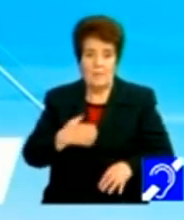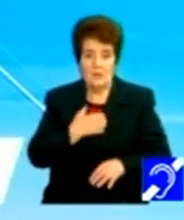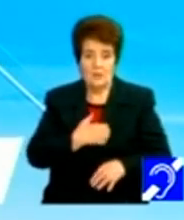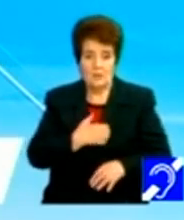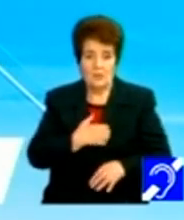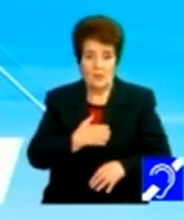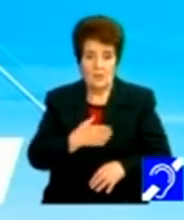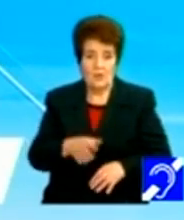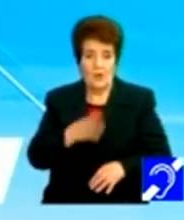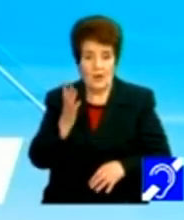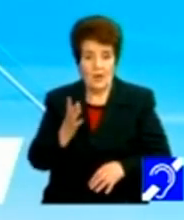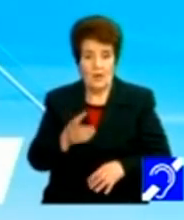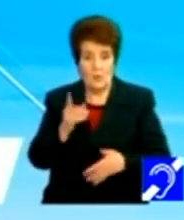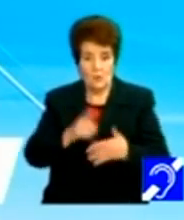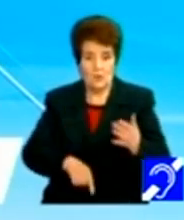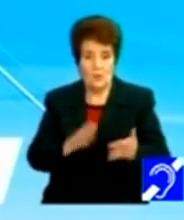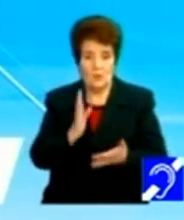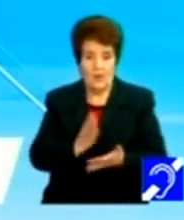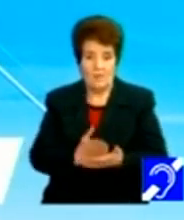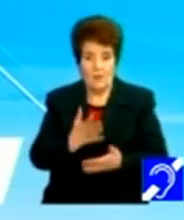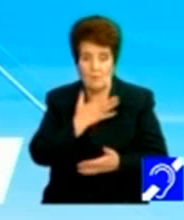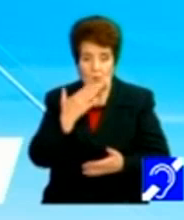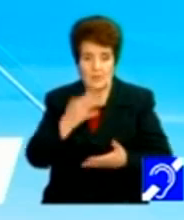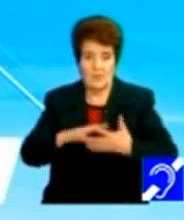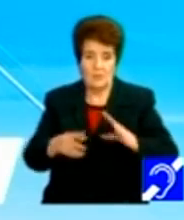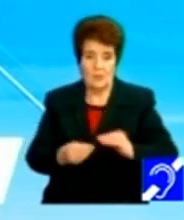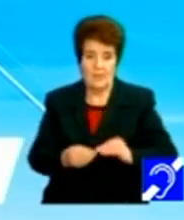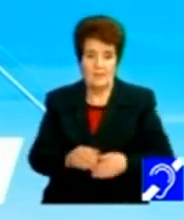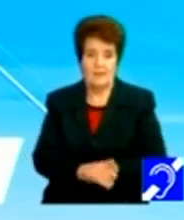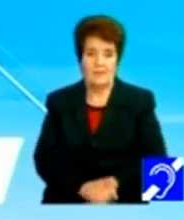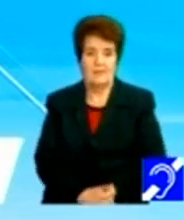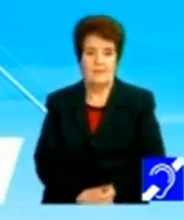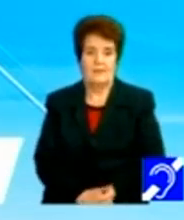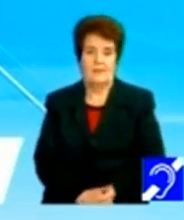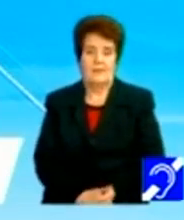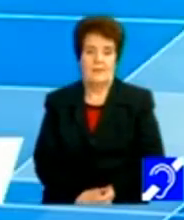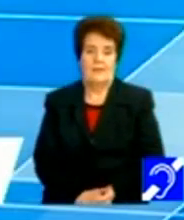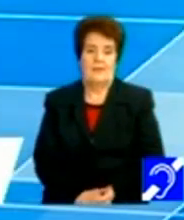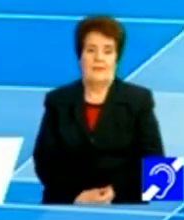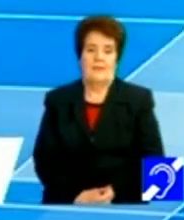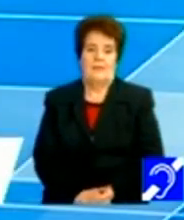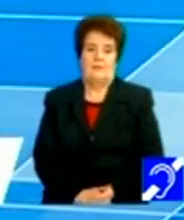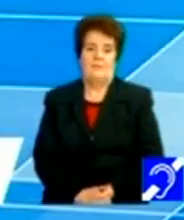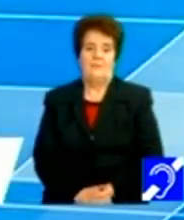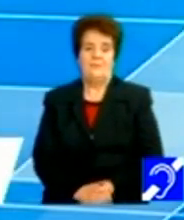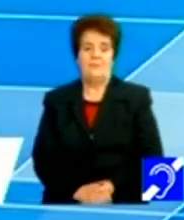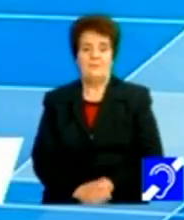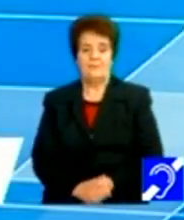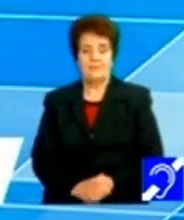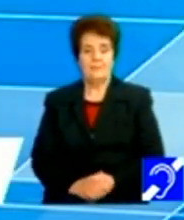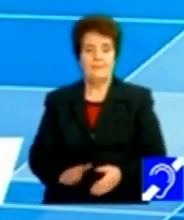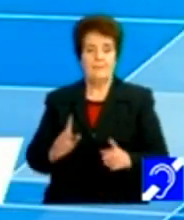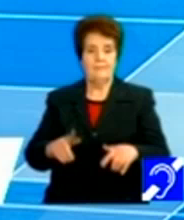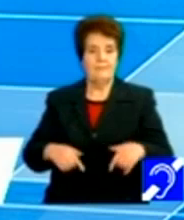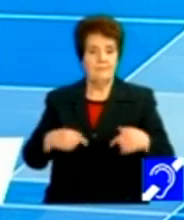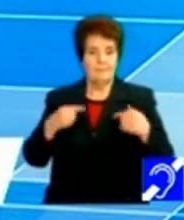iertat în fie poate lipsa de modestie, dar știu sigur că avem foarte multe rezultate. Bun, trecem la un alt capitol, pentru